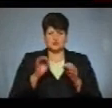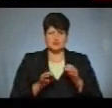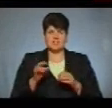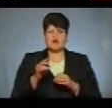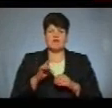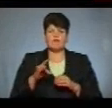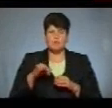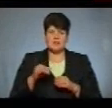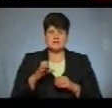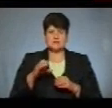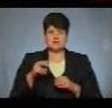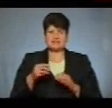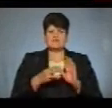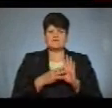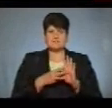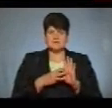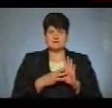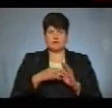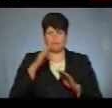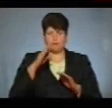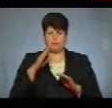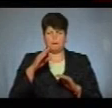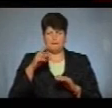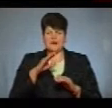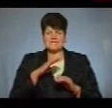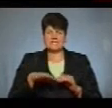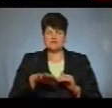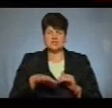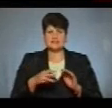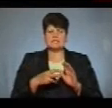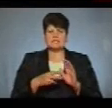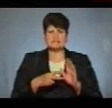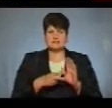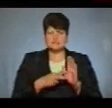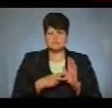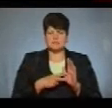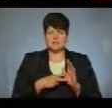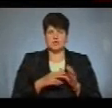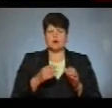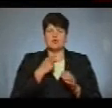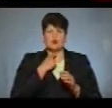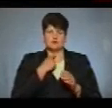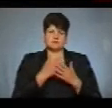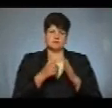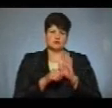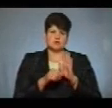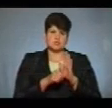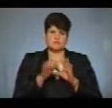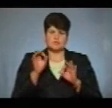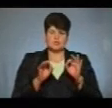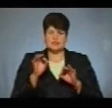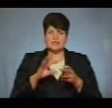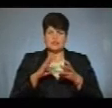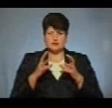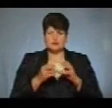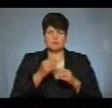«Європейської солідарності» – майже 8%, у «Батьківщини» – близько 7%, партію «Голос» готові підтримати приблизно 6% виборців. І з